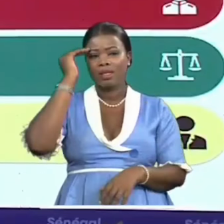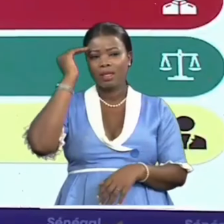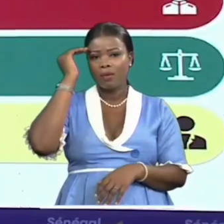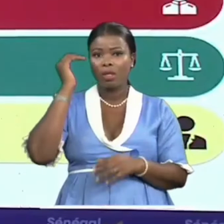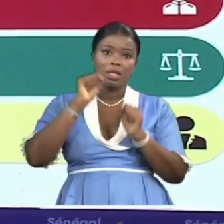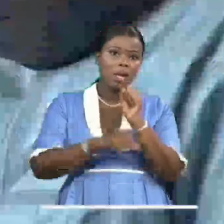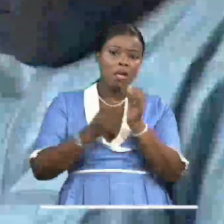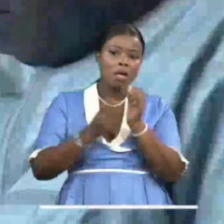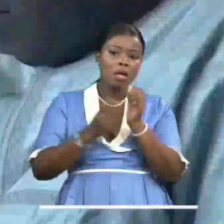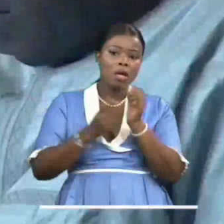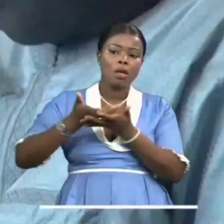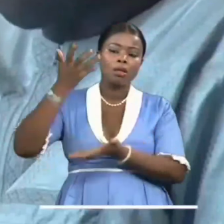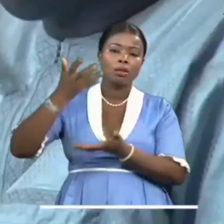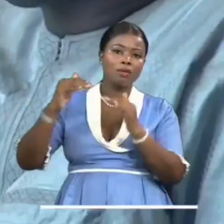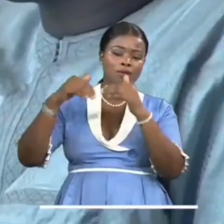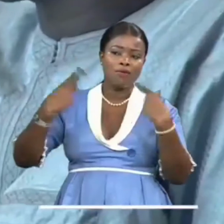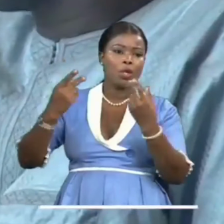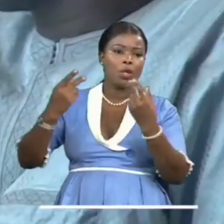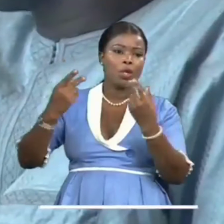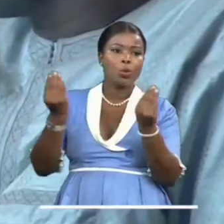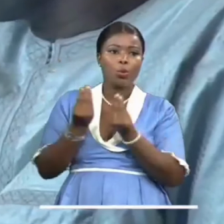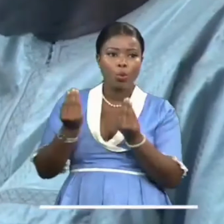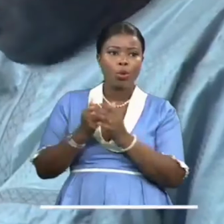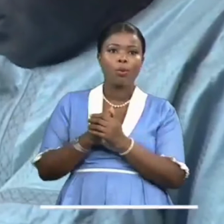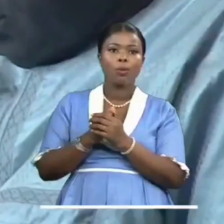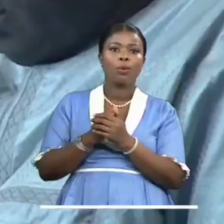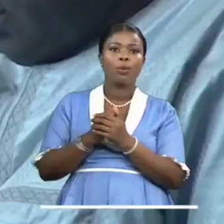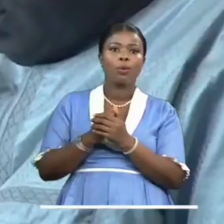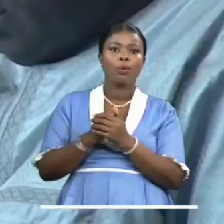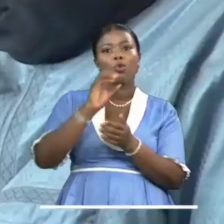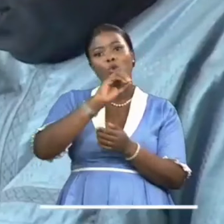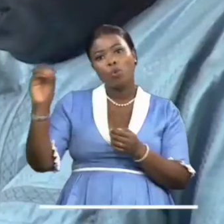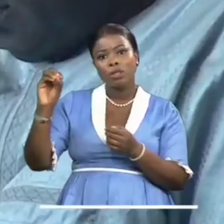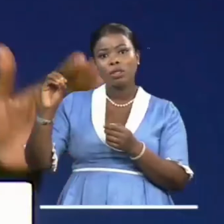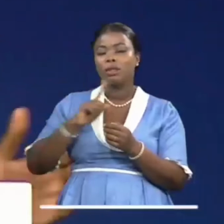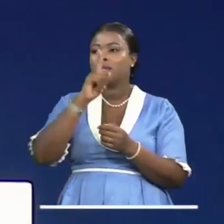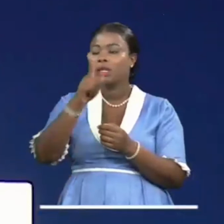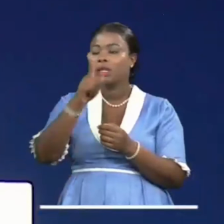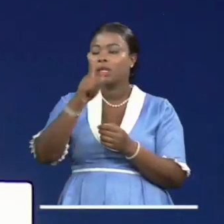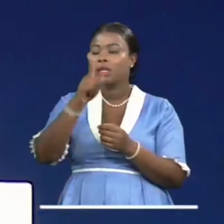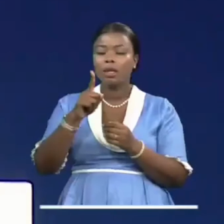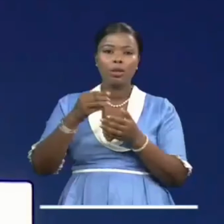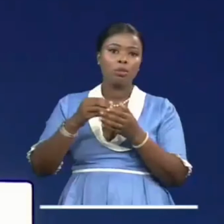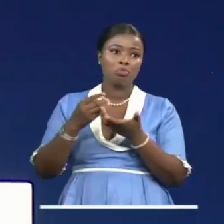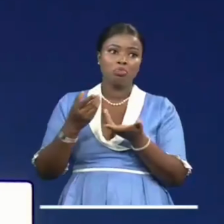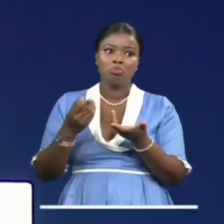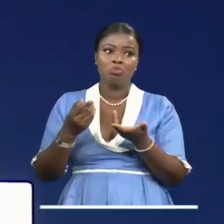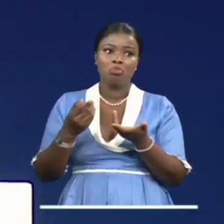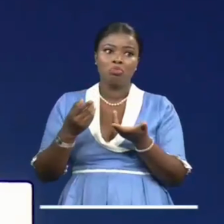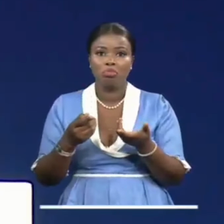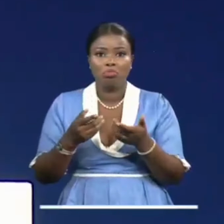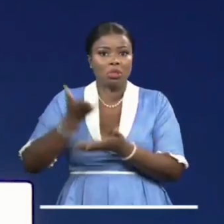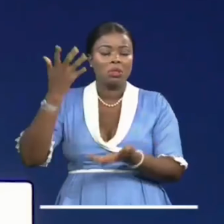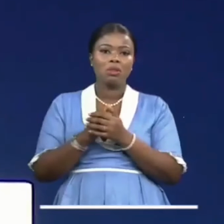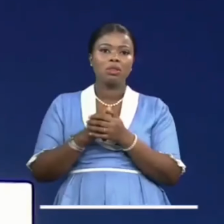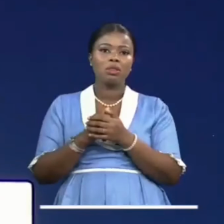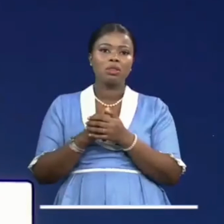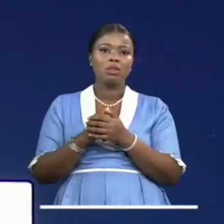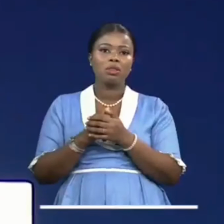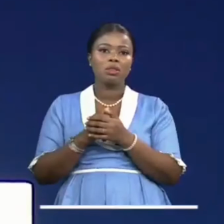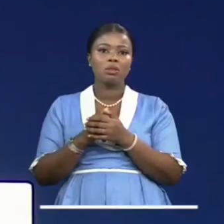regarde où estce qu'il vit plus il est vers l'ouest il a plus de Ch riche plus il est vers l'Est il a moins de chance